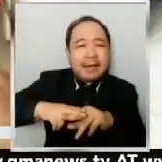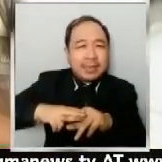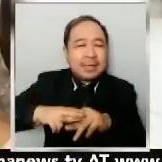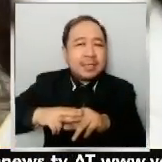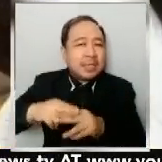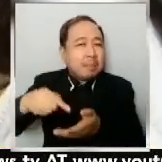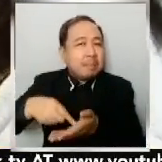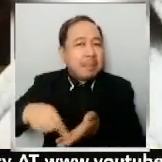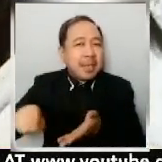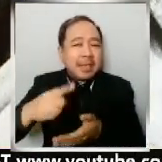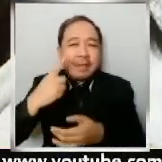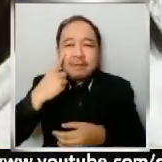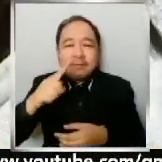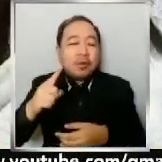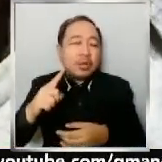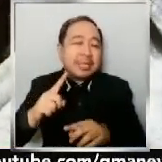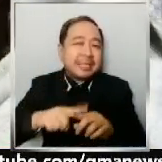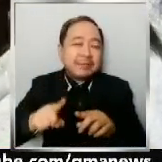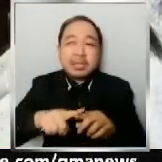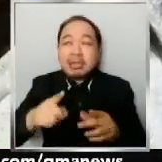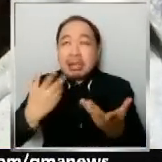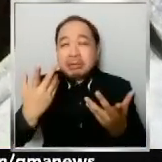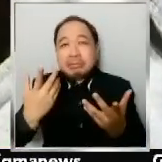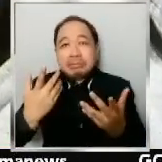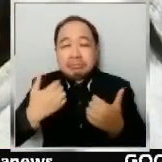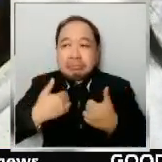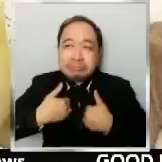shampoo, conditioner at mga sabong panligo.